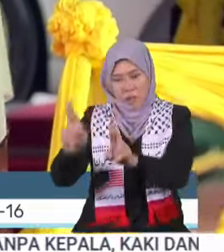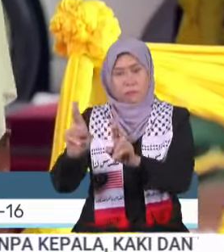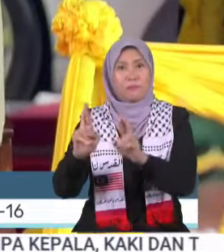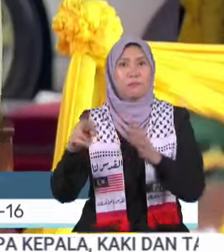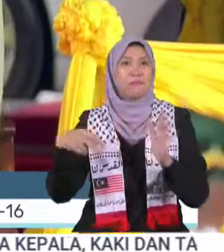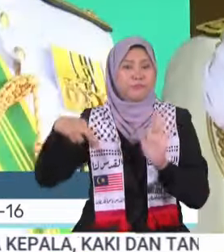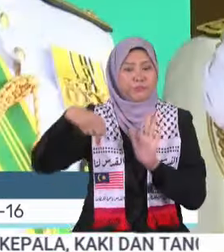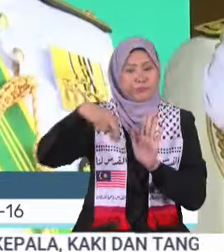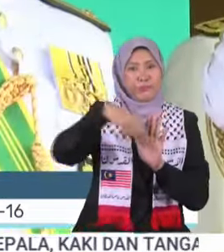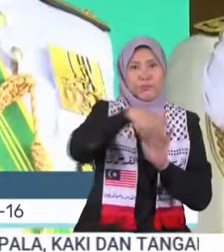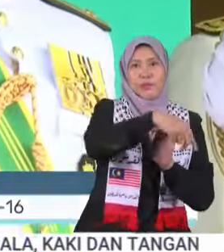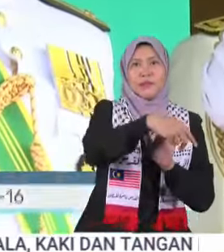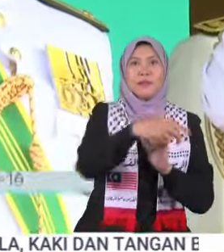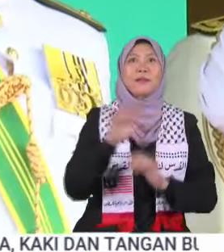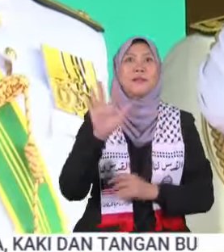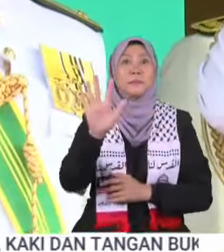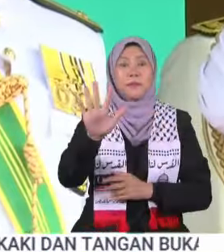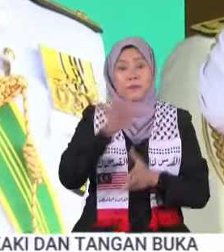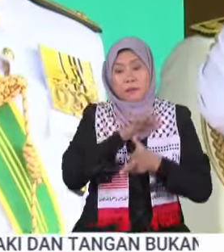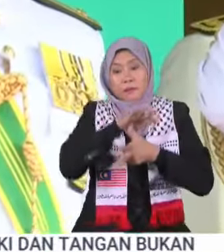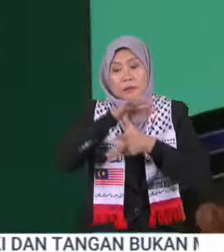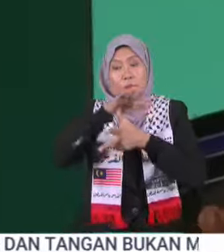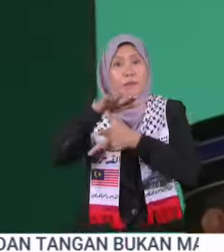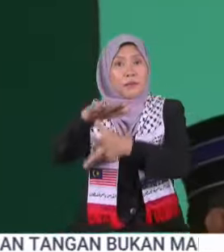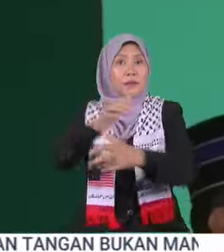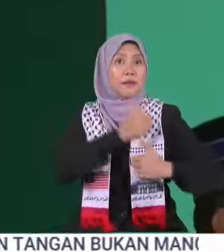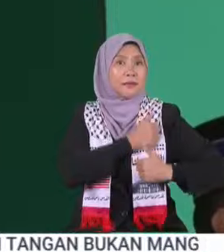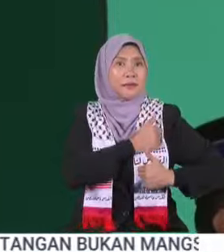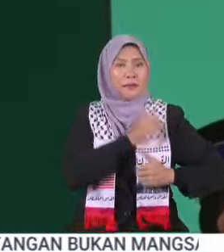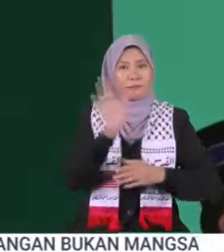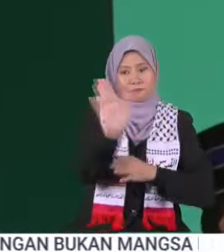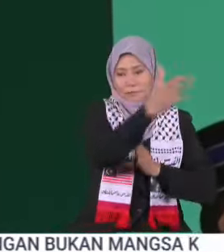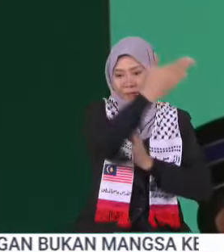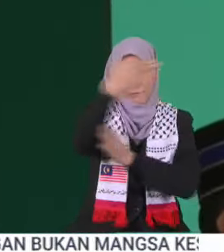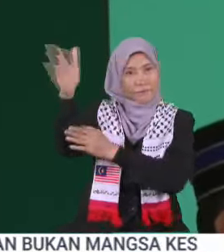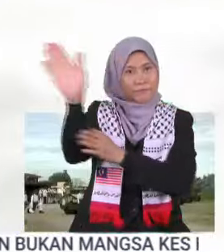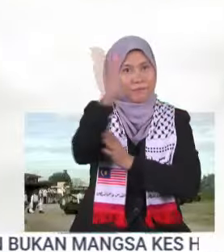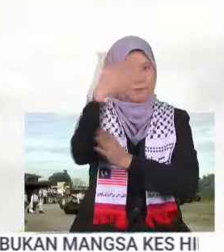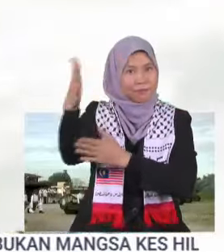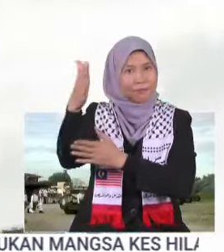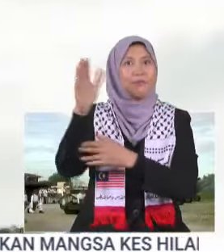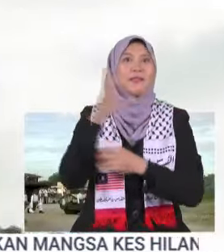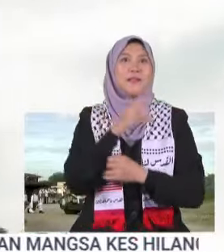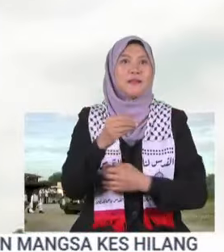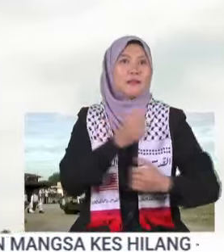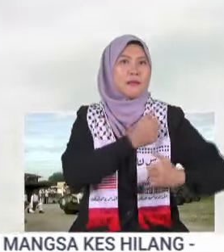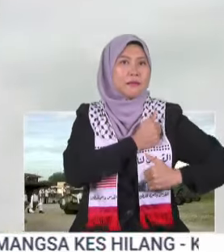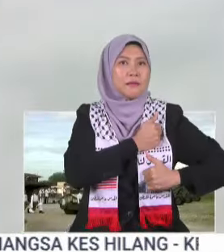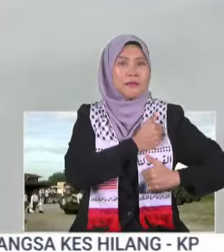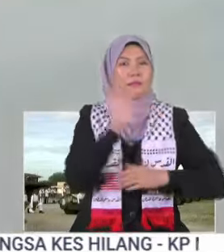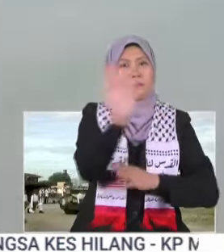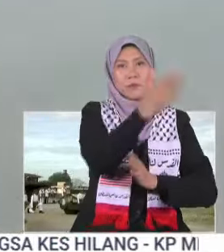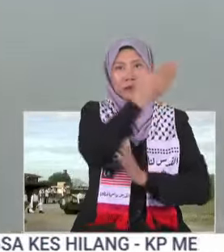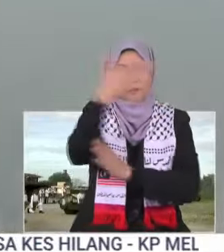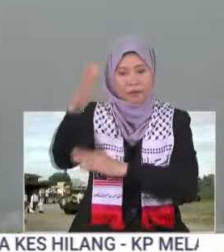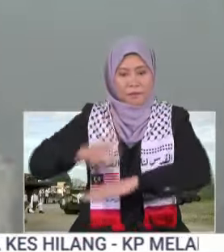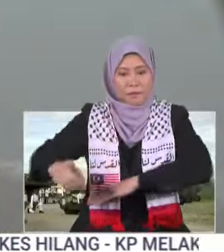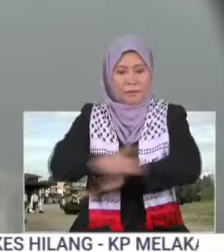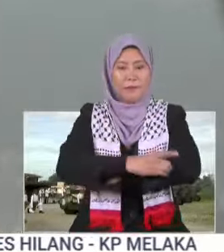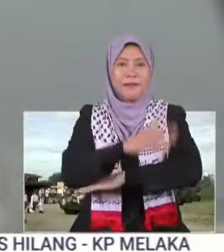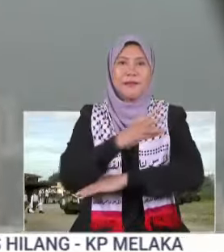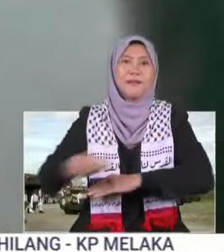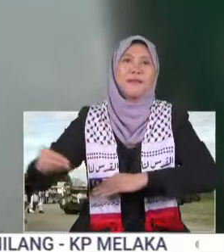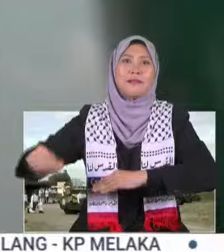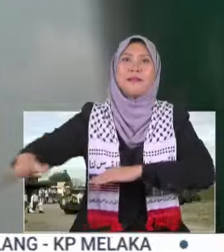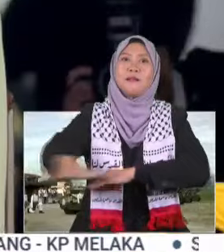lima helikopter ATM yang masing-masing membawa jalur Gemilang bendera ATM bendera tentera darat udara dan